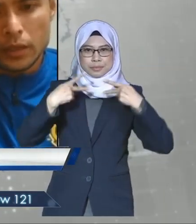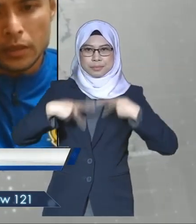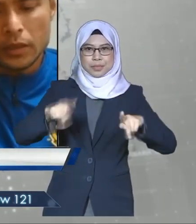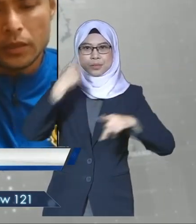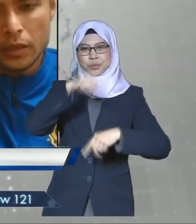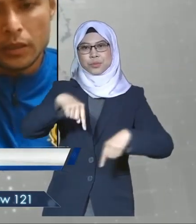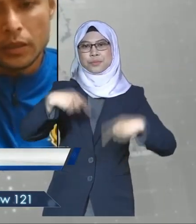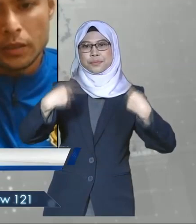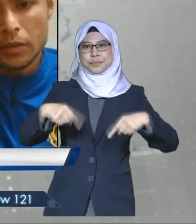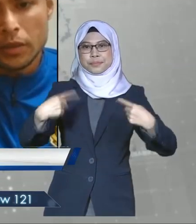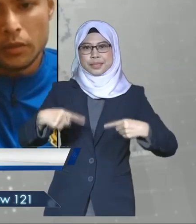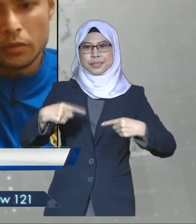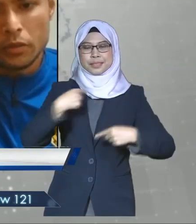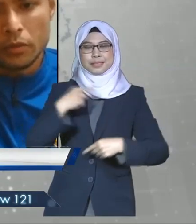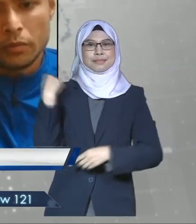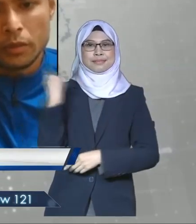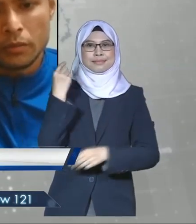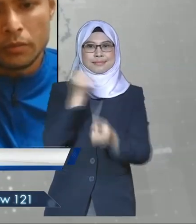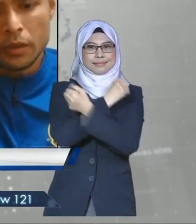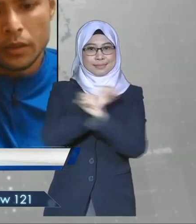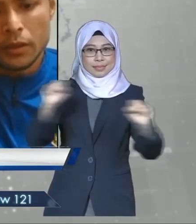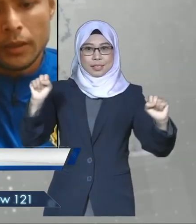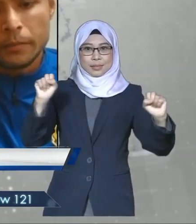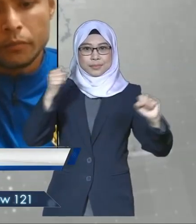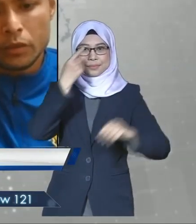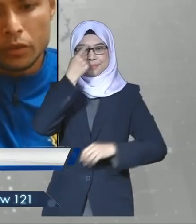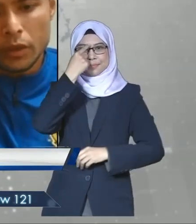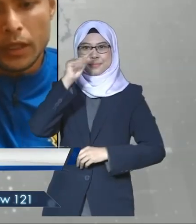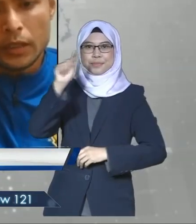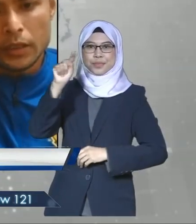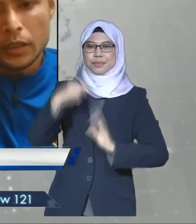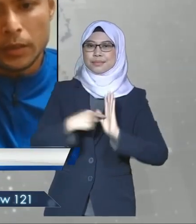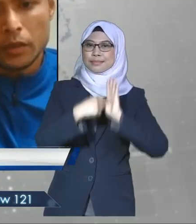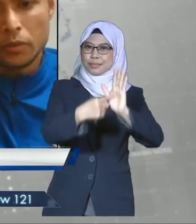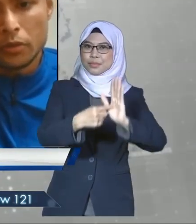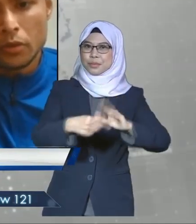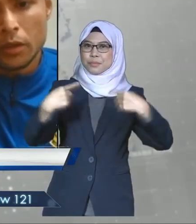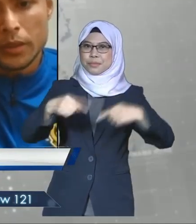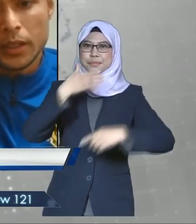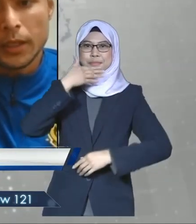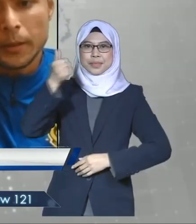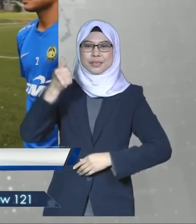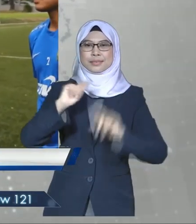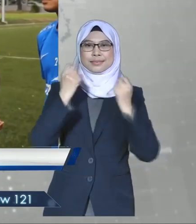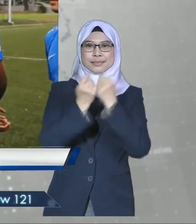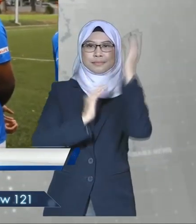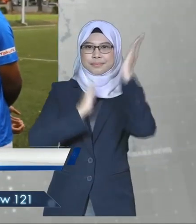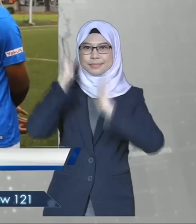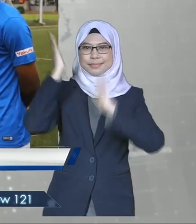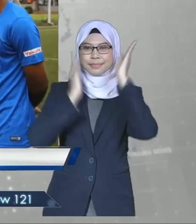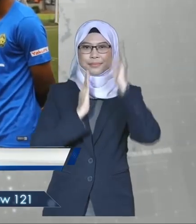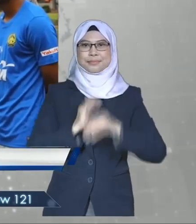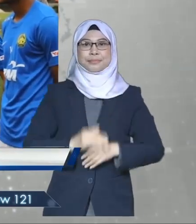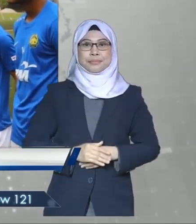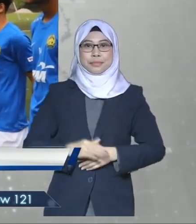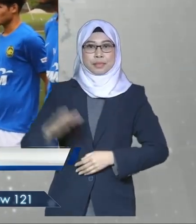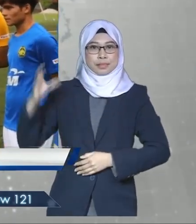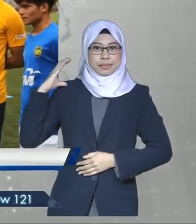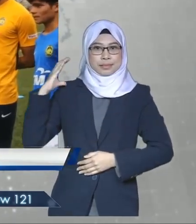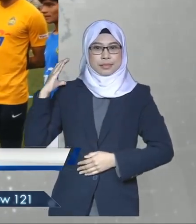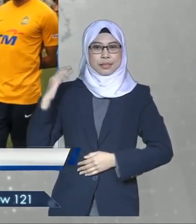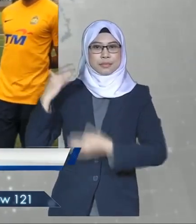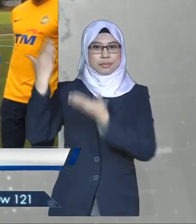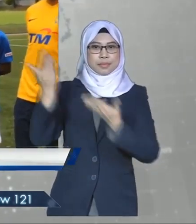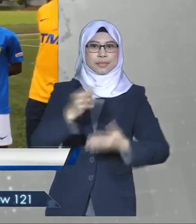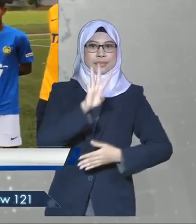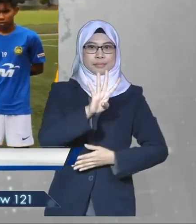beraksi, dan saya sentiasa bersedia untuk menunjukkan aksi yang terbaik untuk skuad kebangsaan. Cheng Ho lazimnya membawa